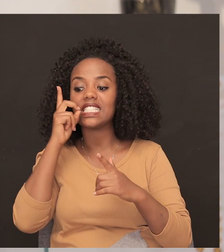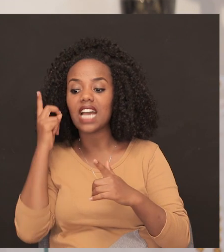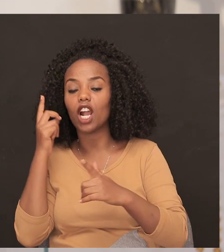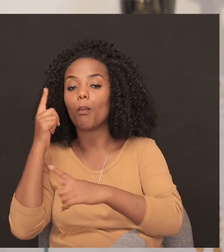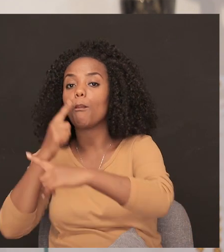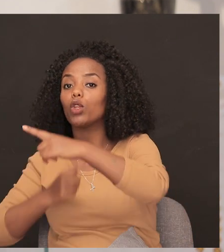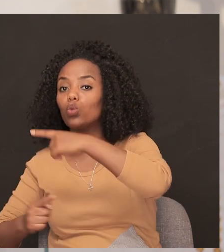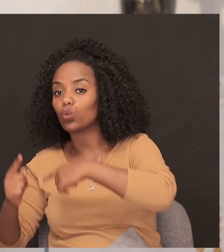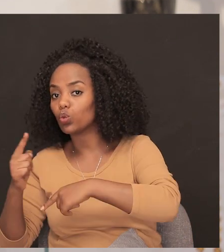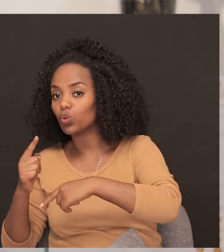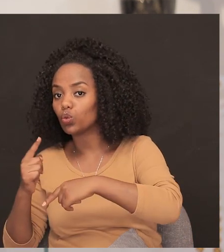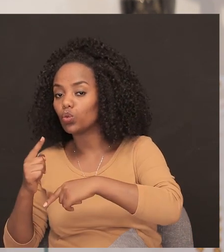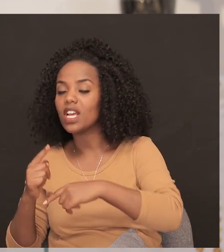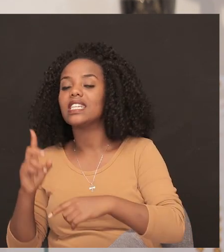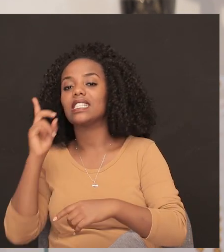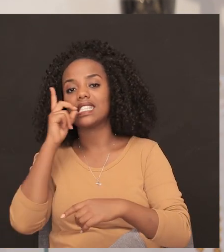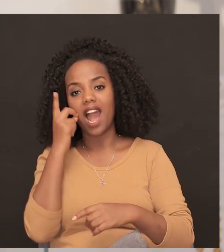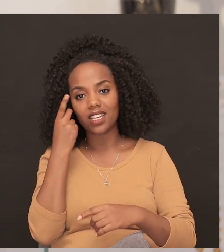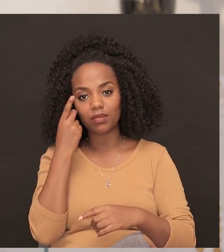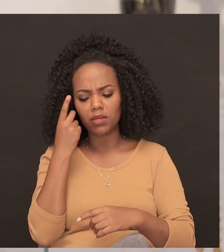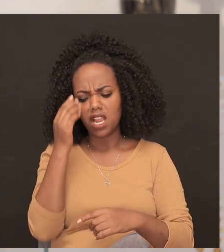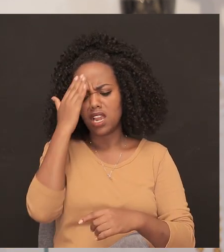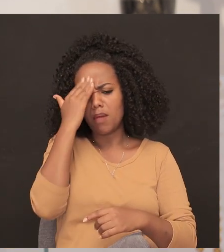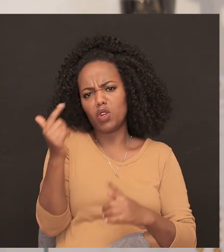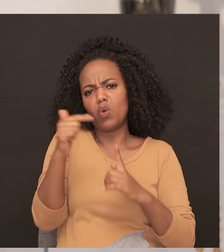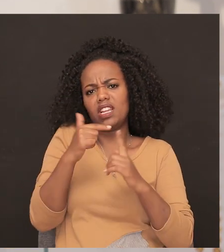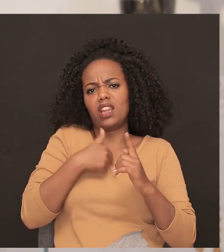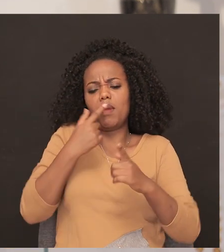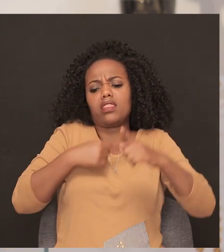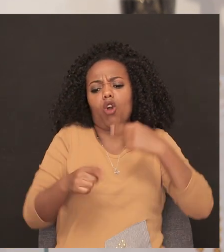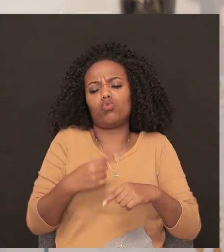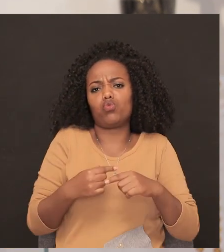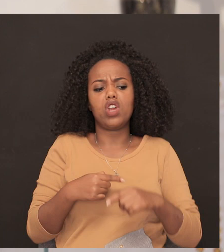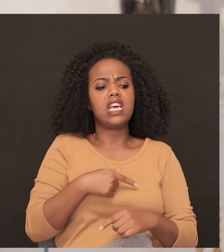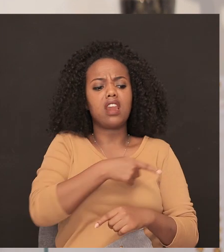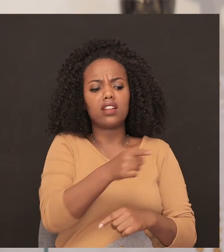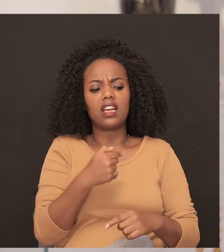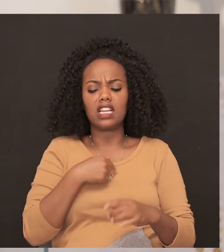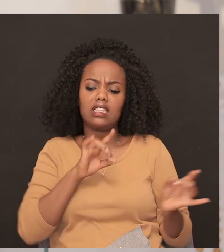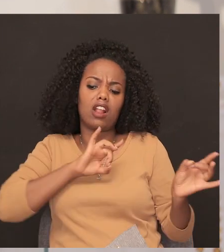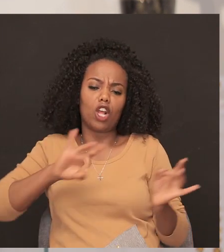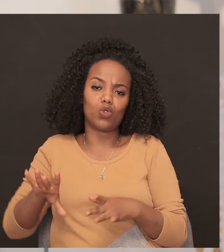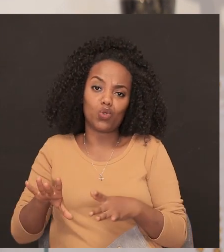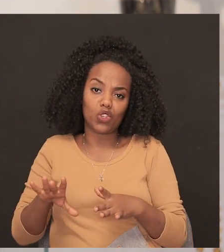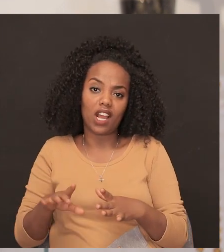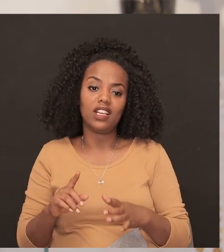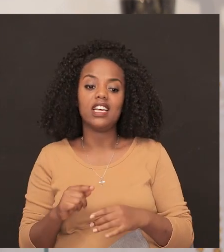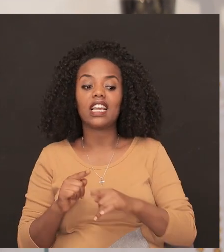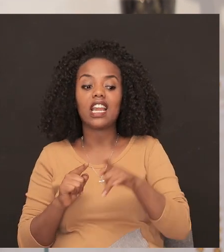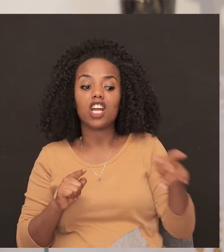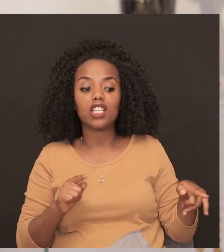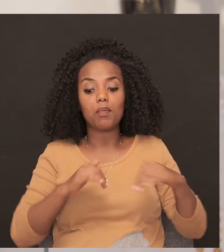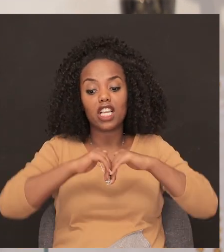ወደ ይስሐቅ መጡ። ይስሐቅም ለምን ወደ እኔ መጣችሁ? እናንተ ጠልታችሁኛል፣